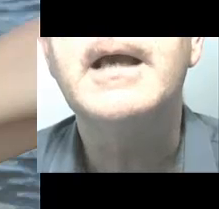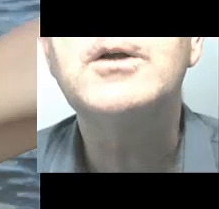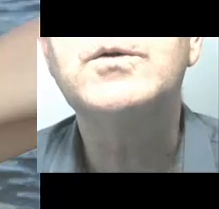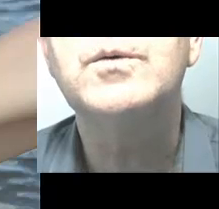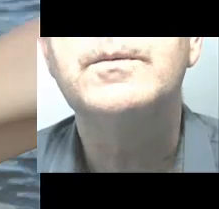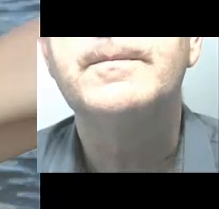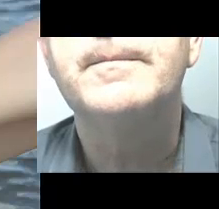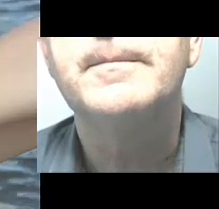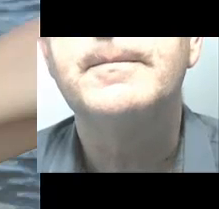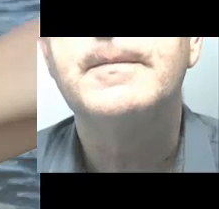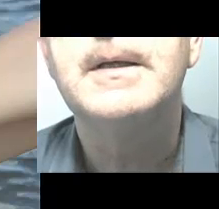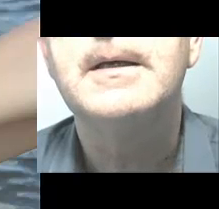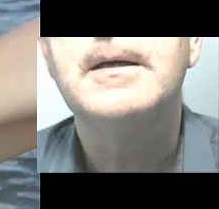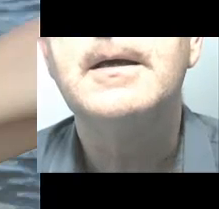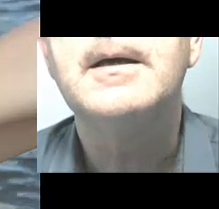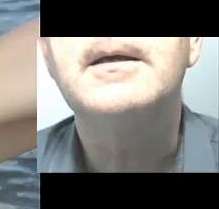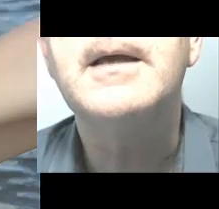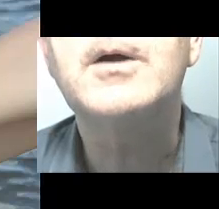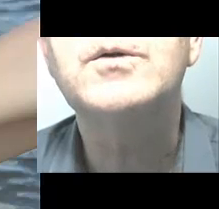Garçon,